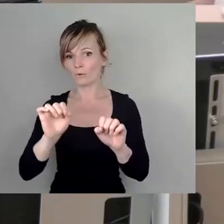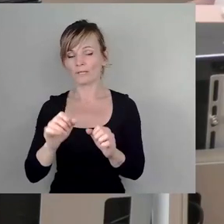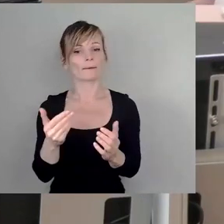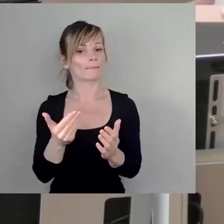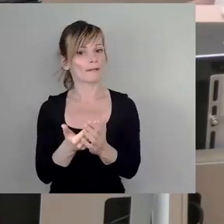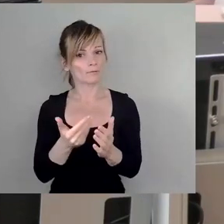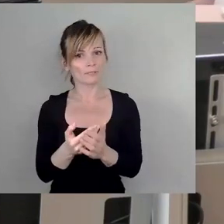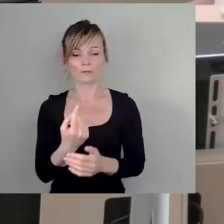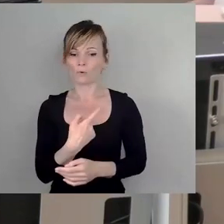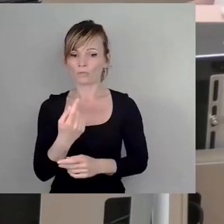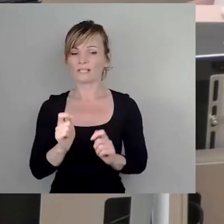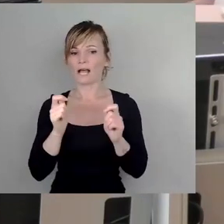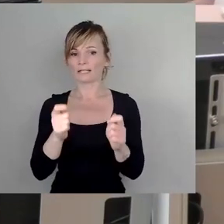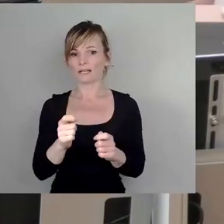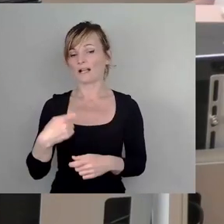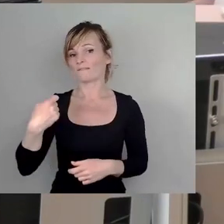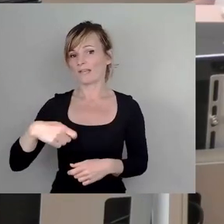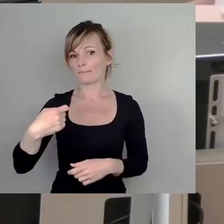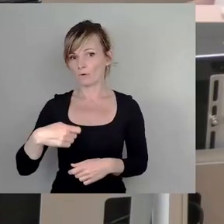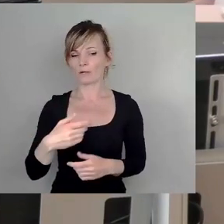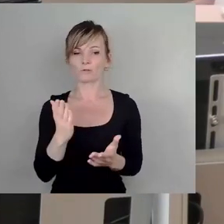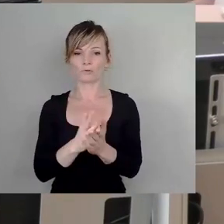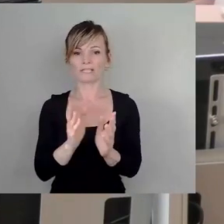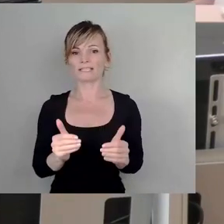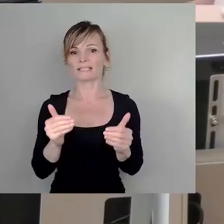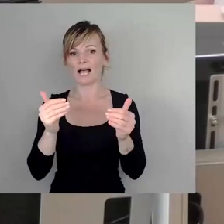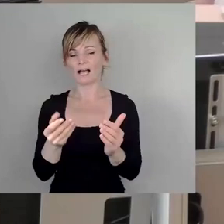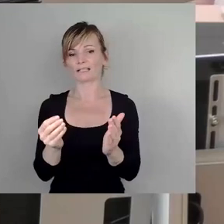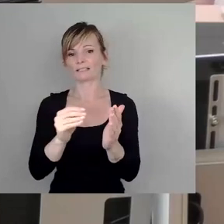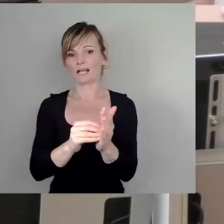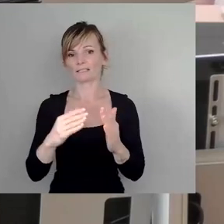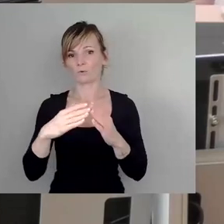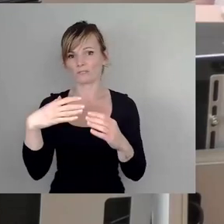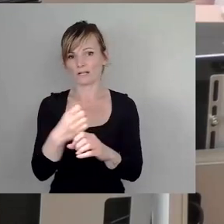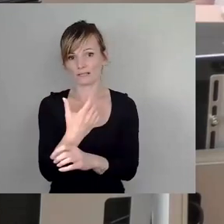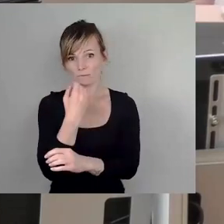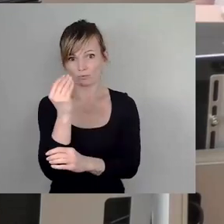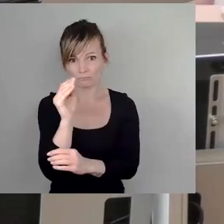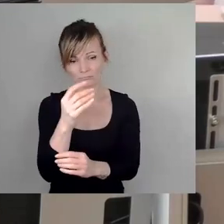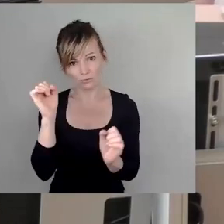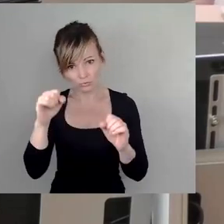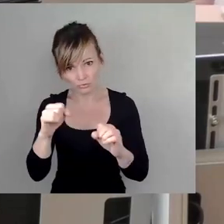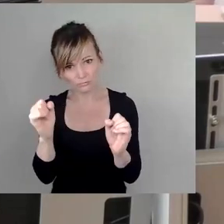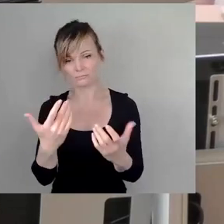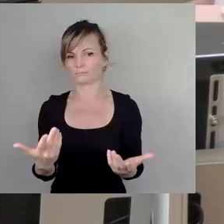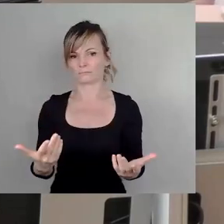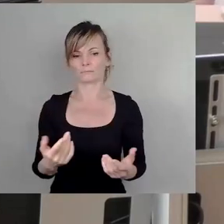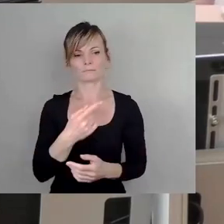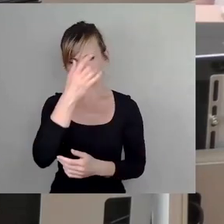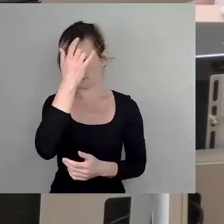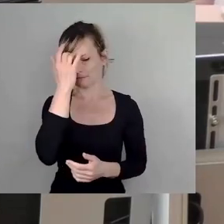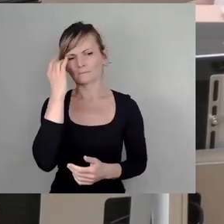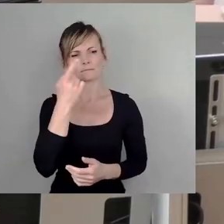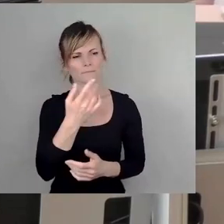unserem Antrag auf Erstellung eines Nachtragshaushaltes zugestimmt hätte. Stattdessen beauftragen Sie die Verwaltung, etwas